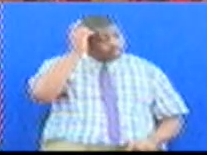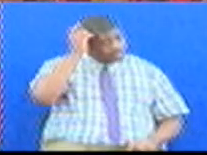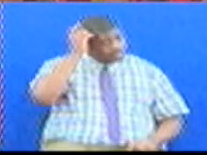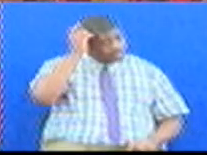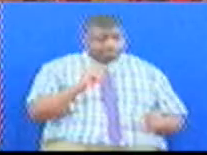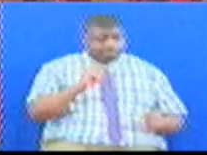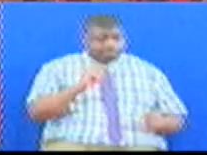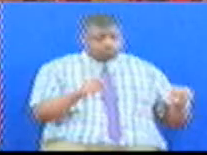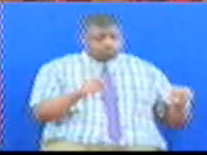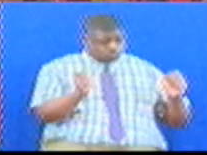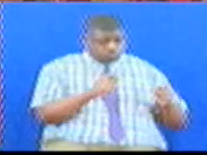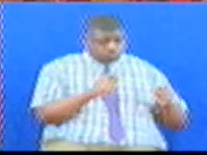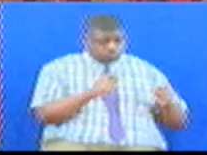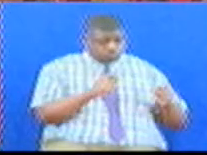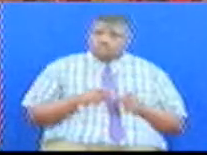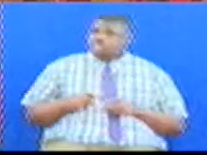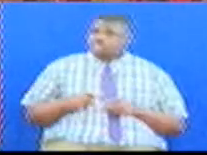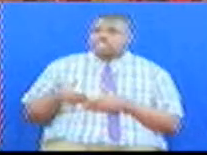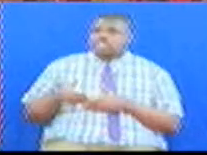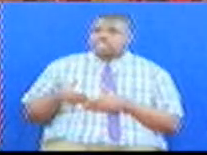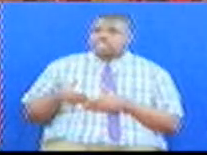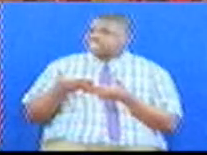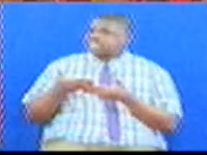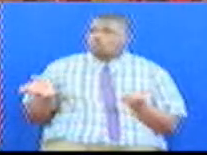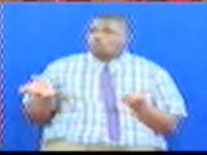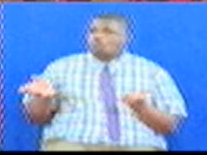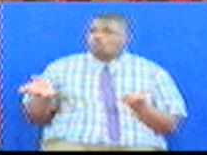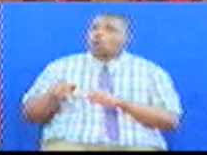mifugo isiwepo kabisa.